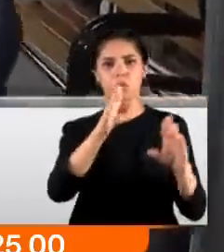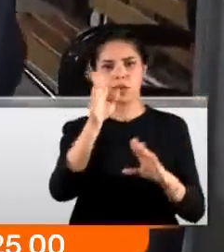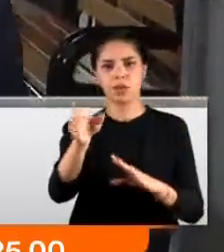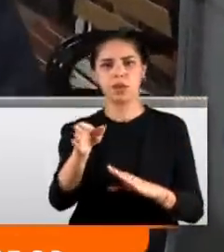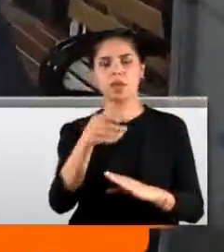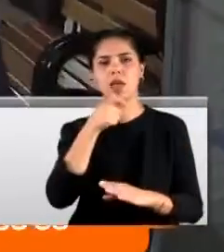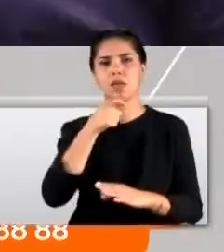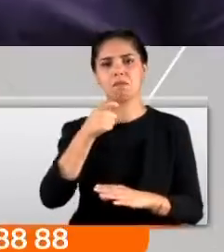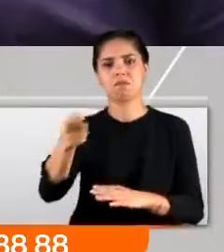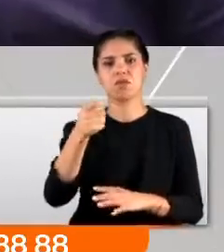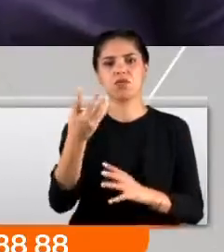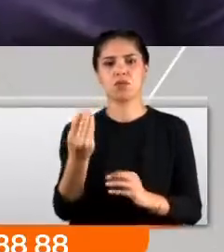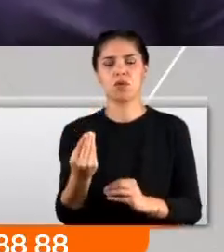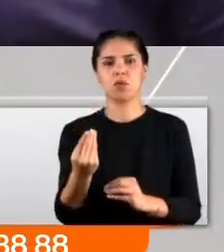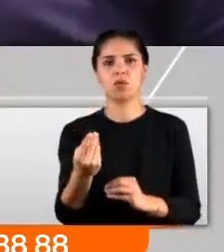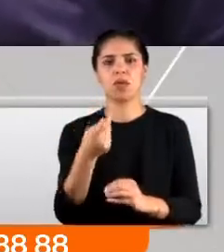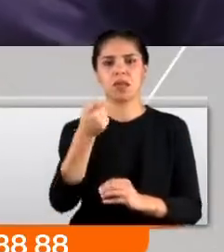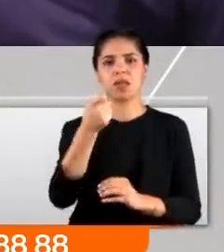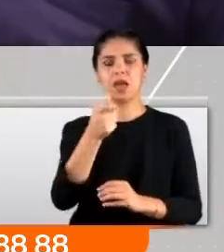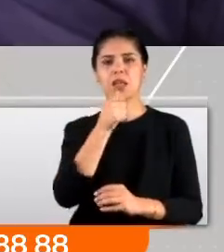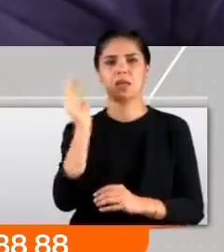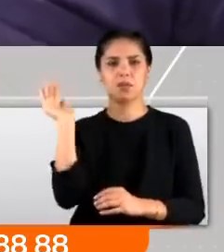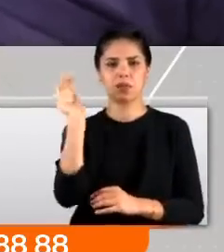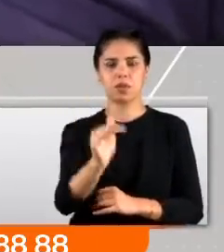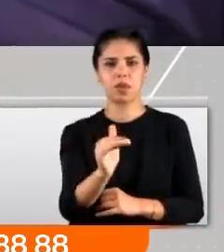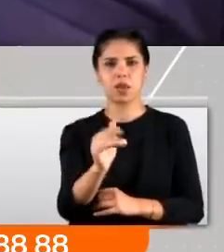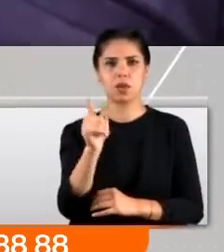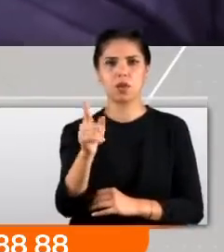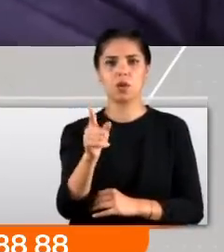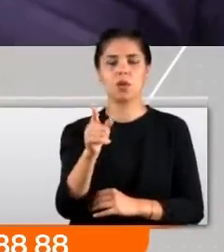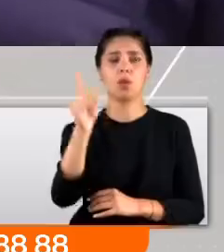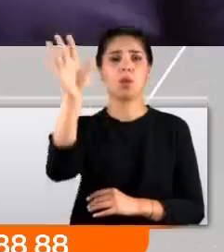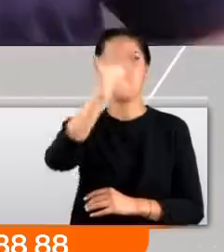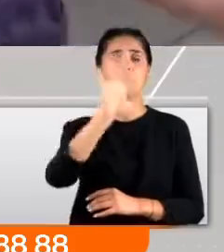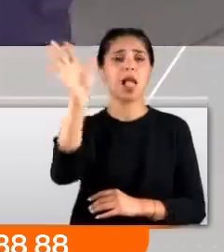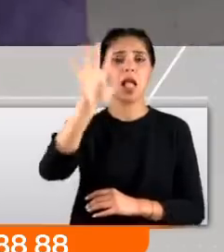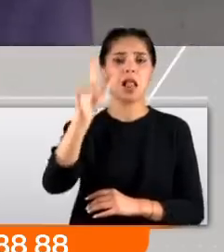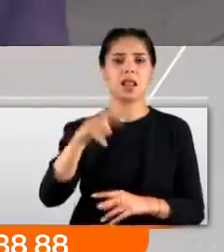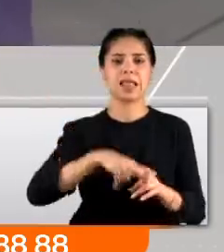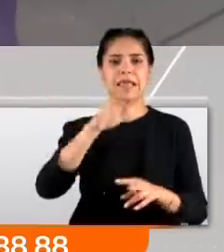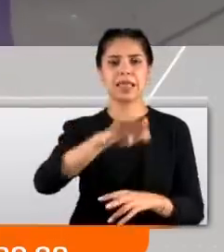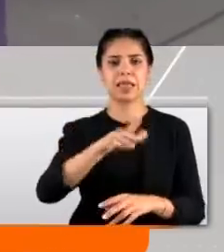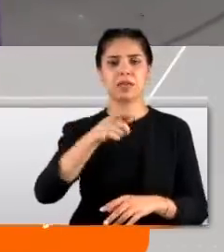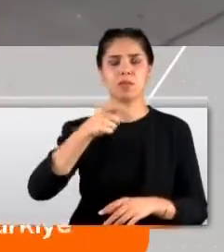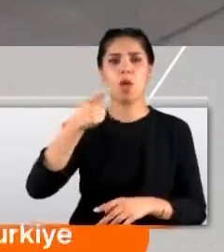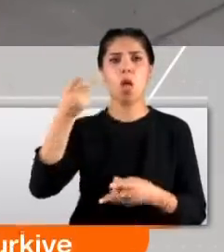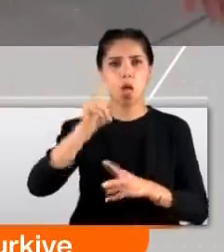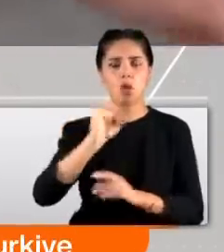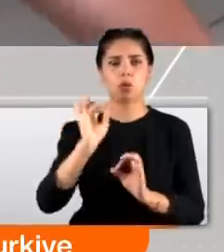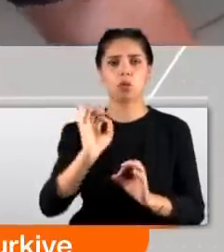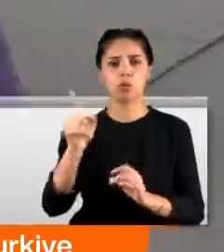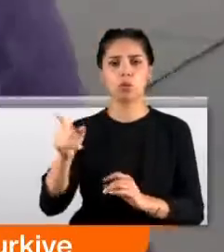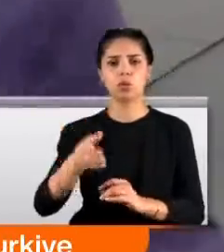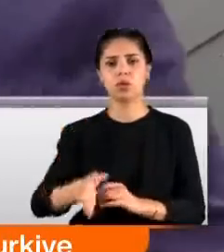talihsiz adamı bıçakladı. Katil aradan geliyor, buradan biri işaret ediyor. Benim yeğenim de o gün öldürüldüğü gün